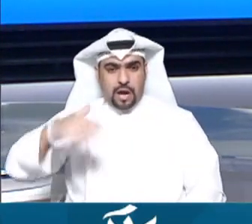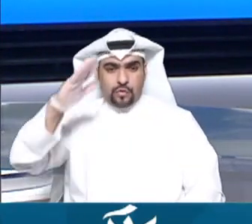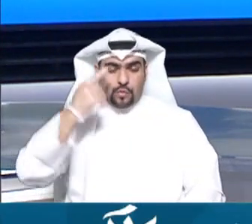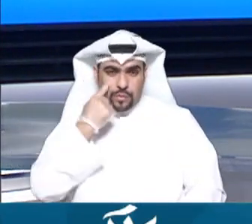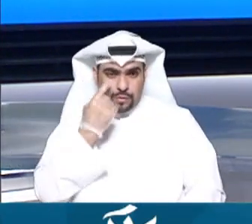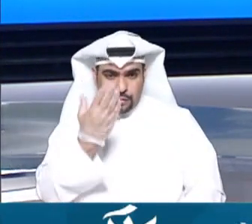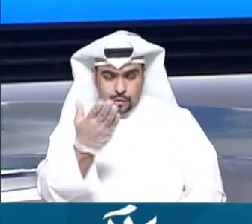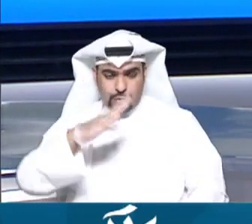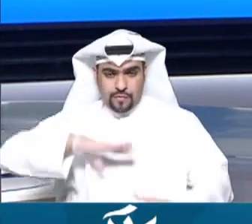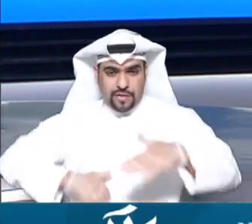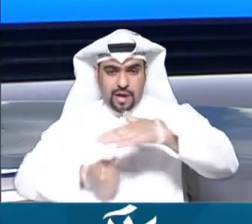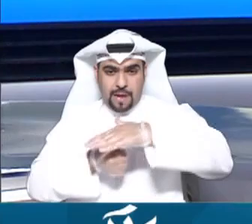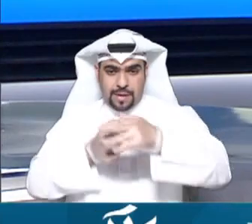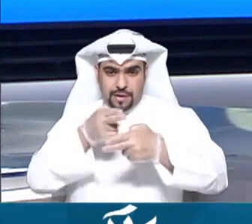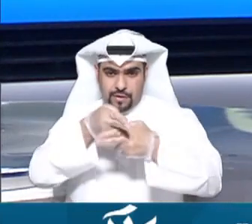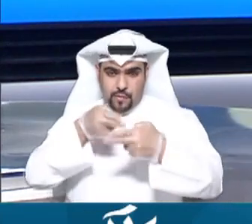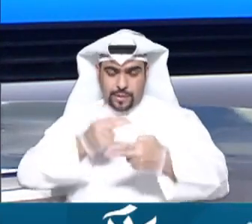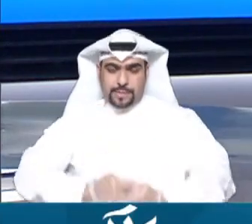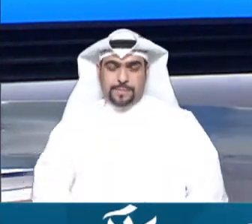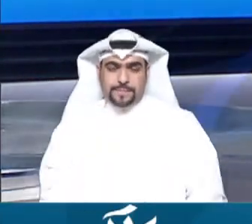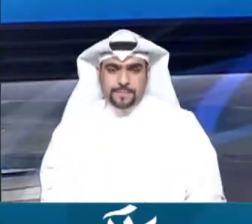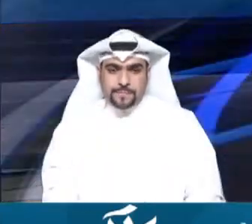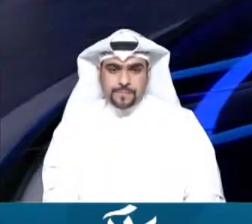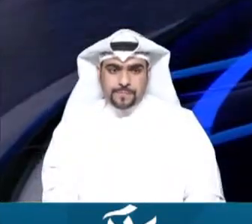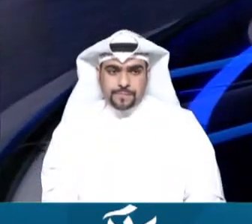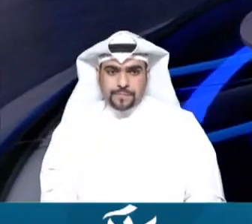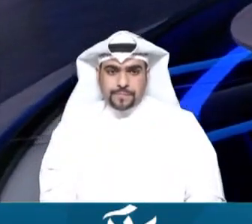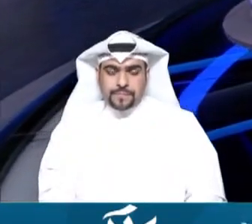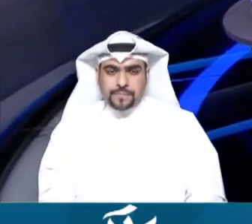قال وما بعد كلمته كلام.